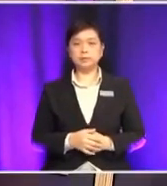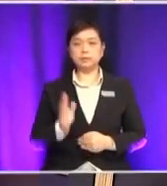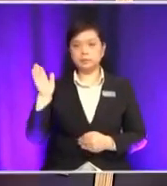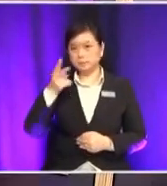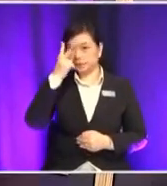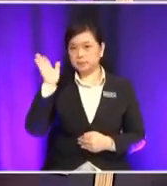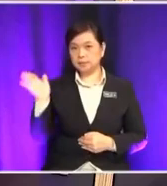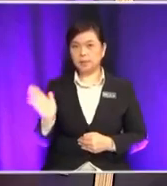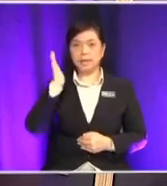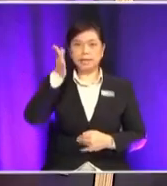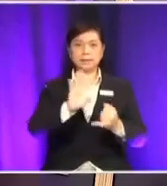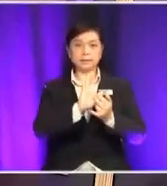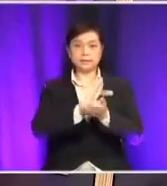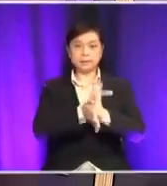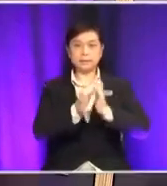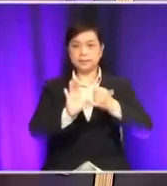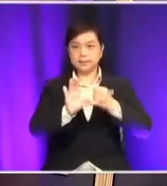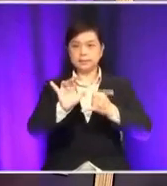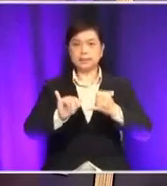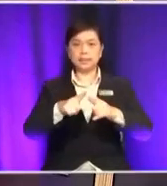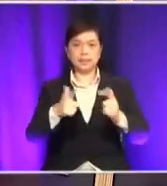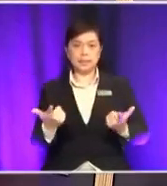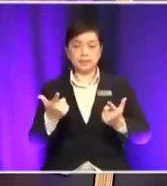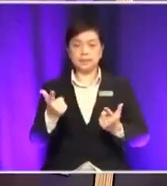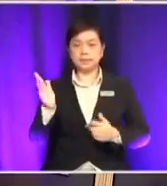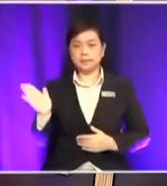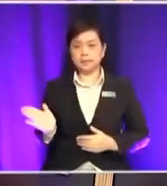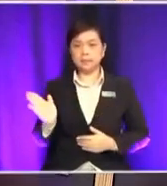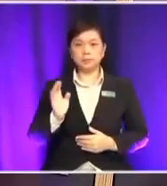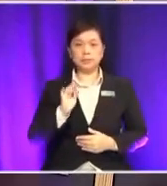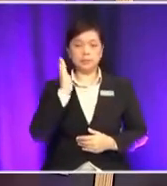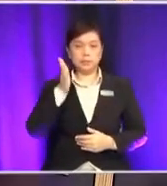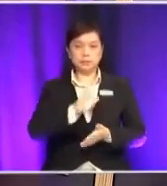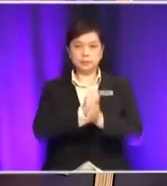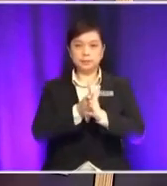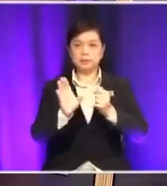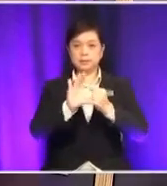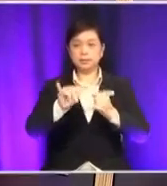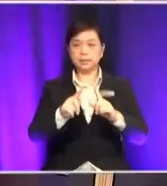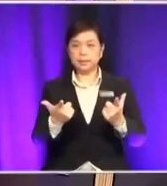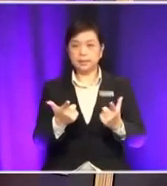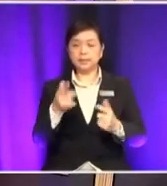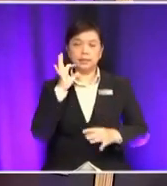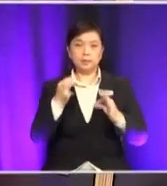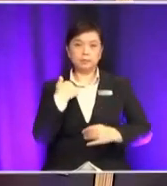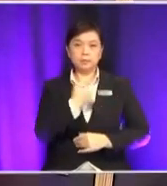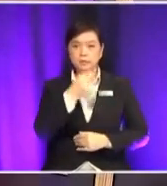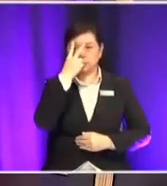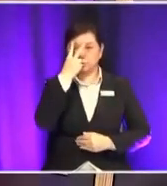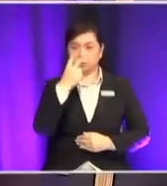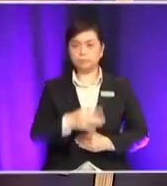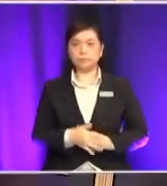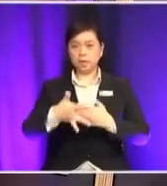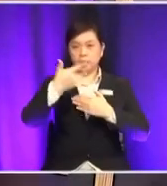yang ini akan menjadi satu sel yang lain Sonata pada awal kalau kita perasaan kan ee kita